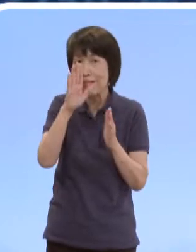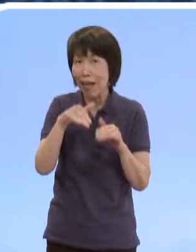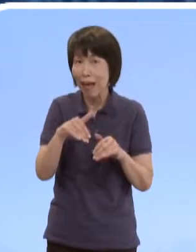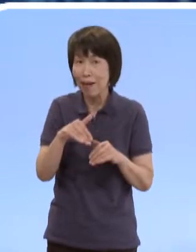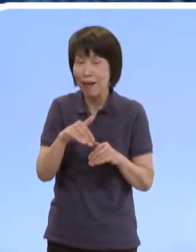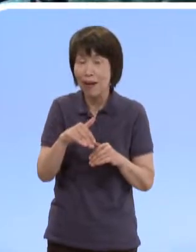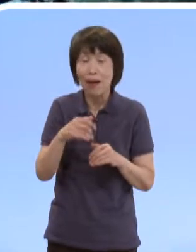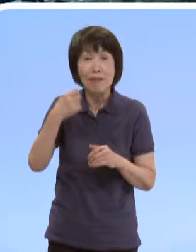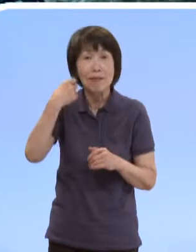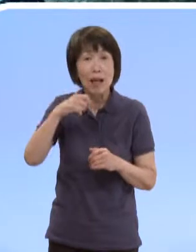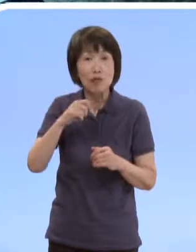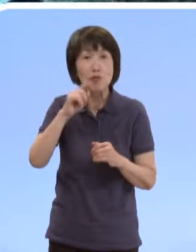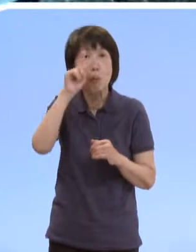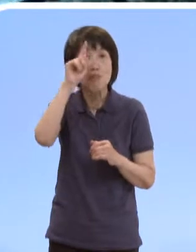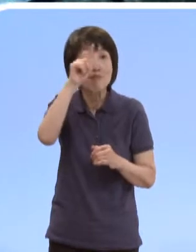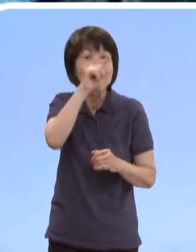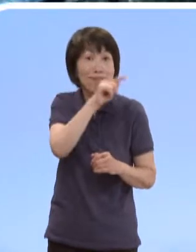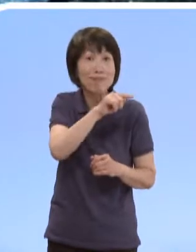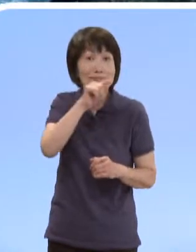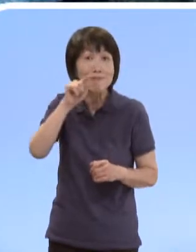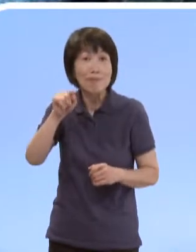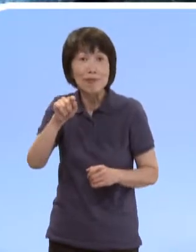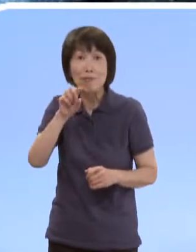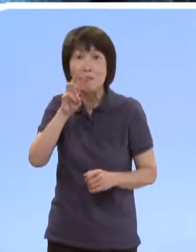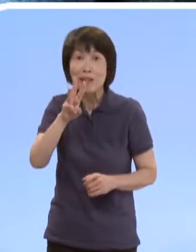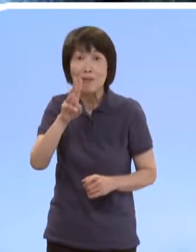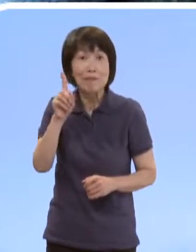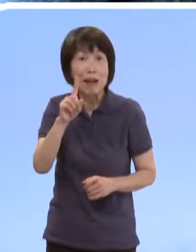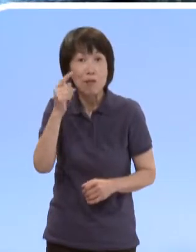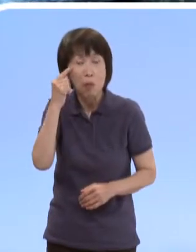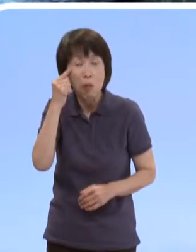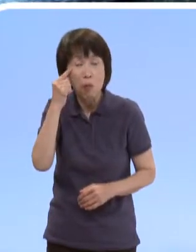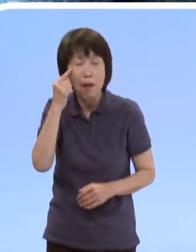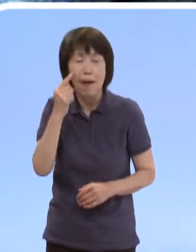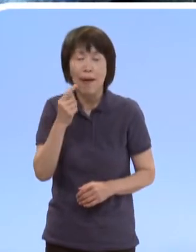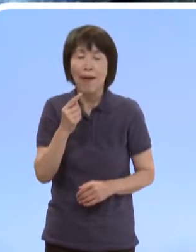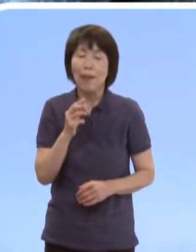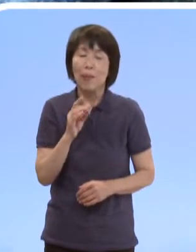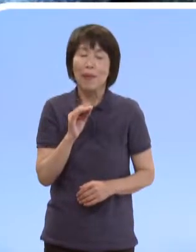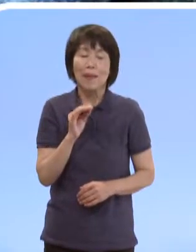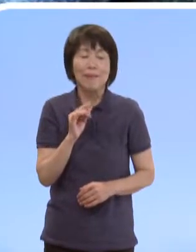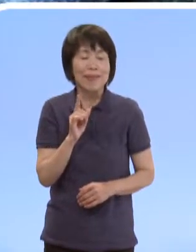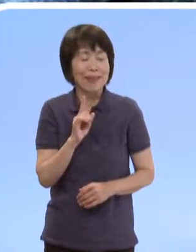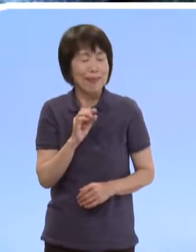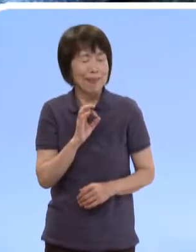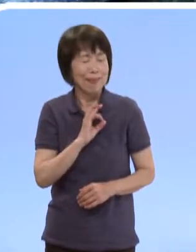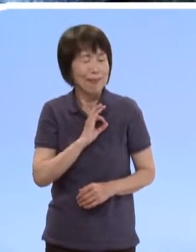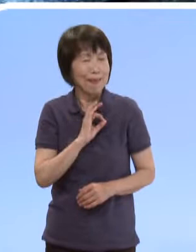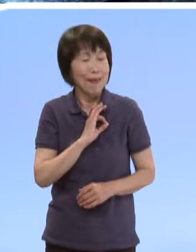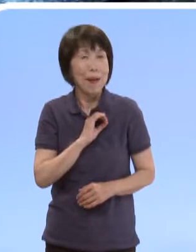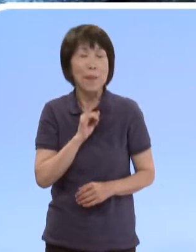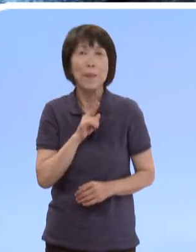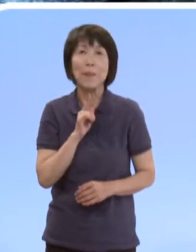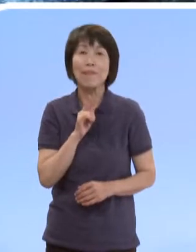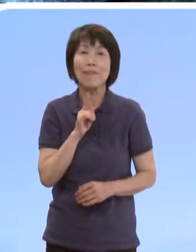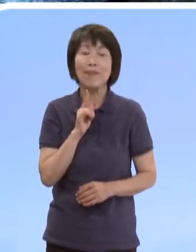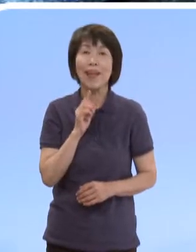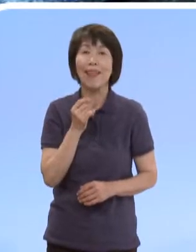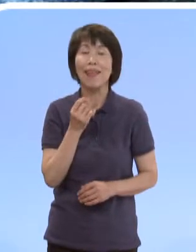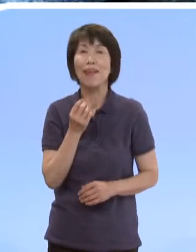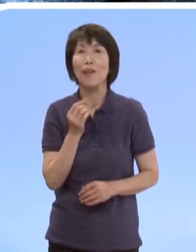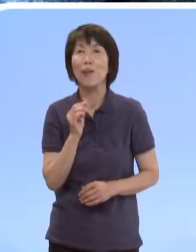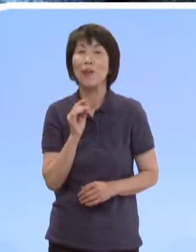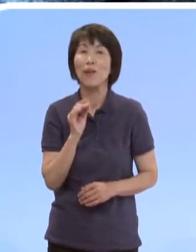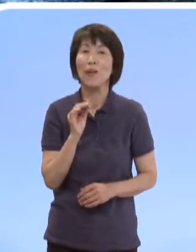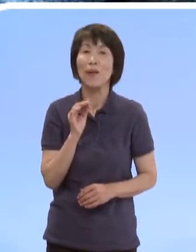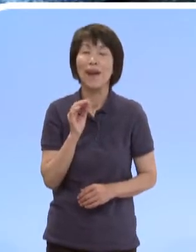出してください。夏の大三角3つ、何と何と何。 ほら、あれですよ、あれ。ほらほらほらほ